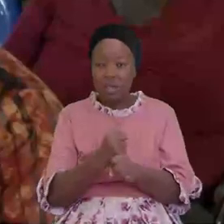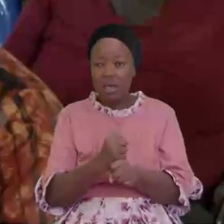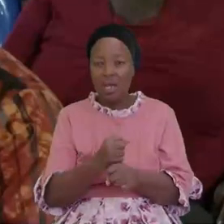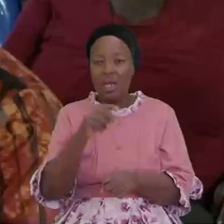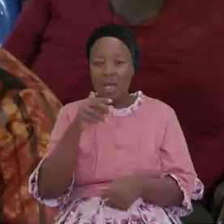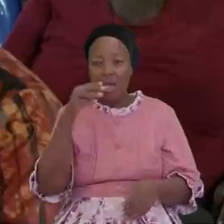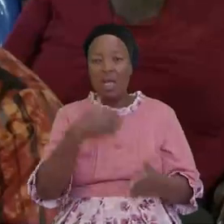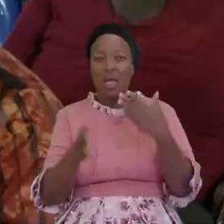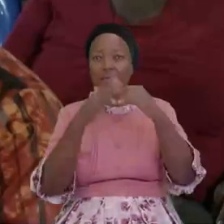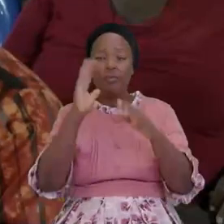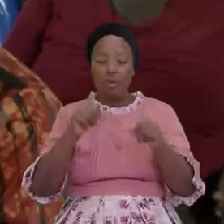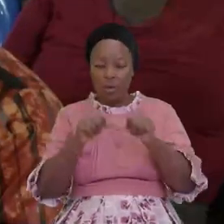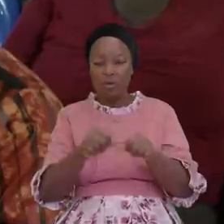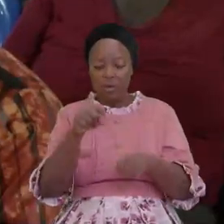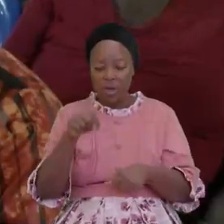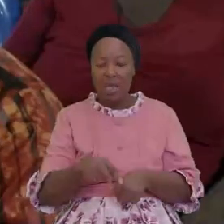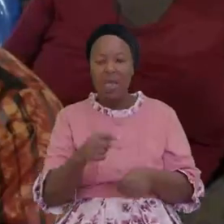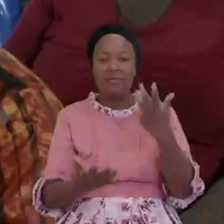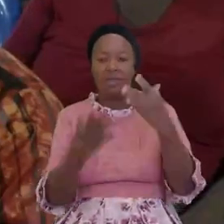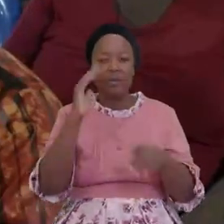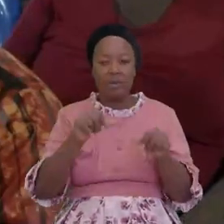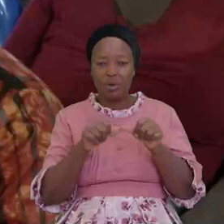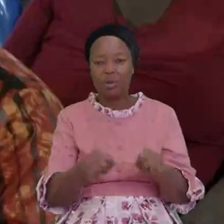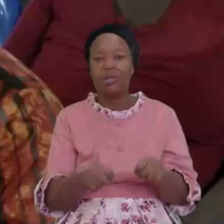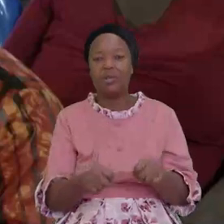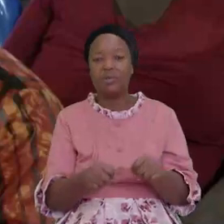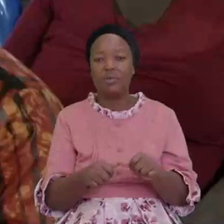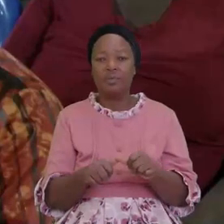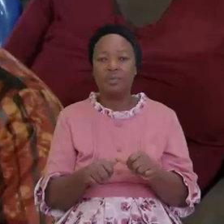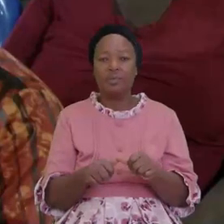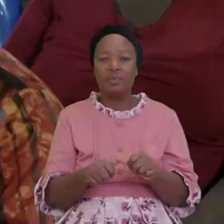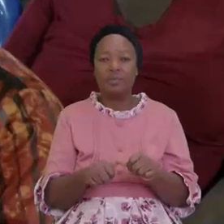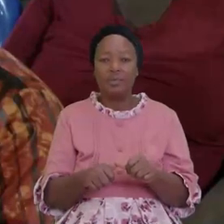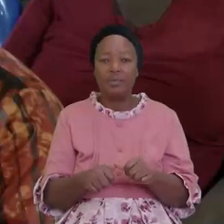Mille ans, des milliers d'années, le ciel va continuer et